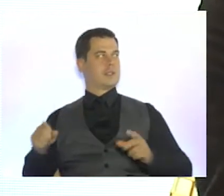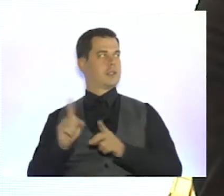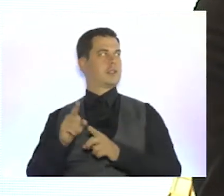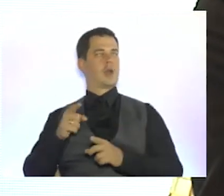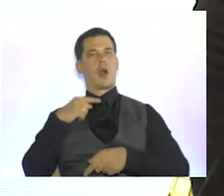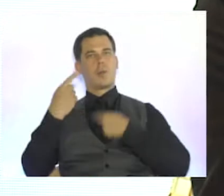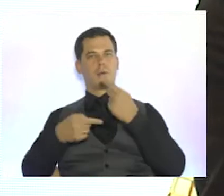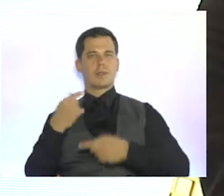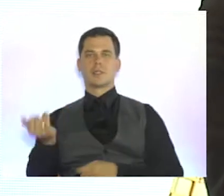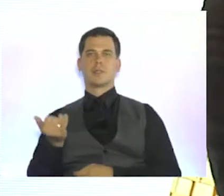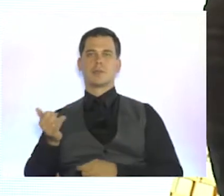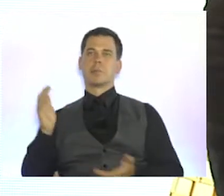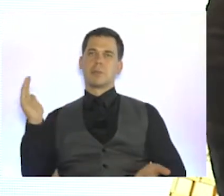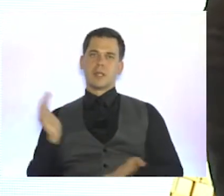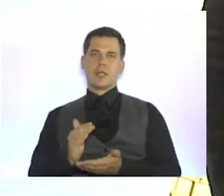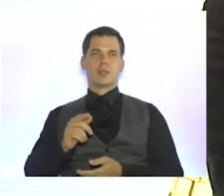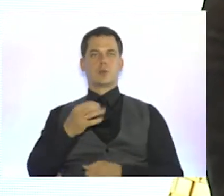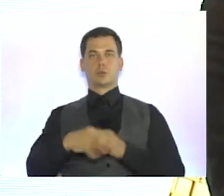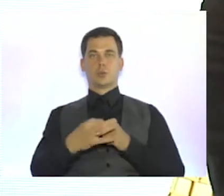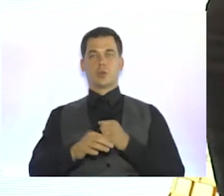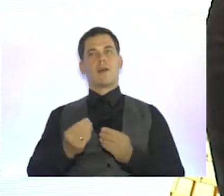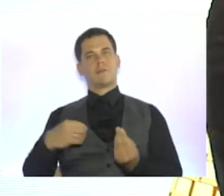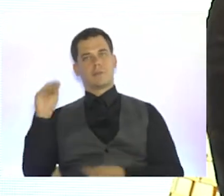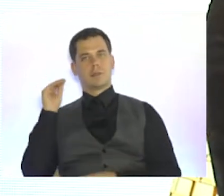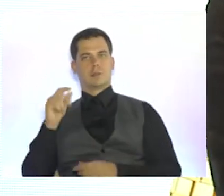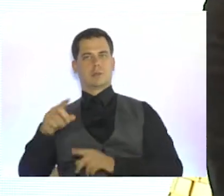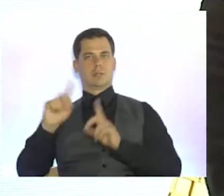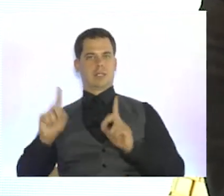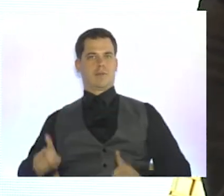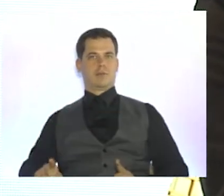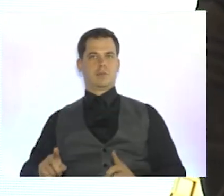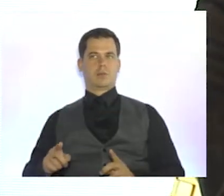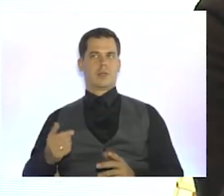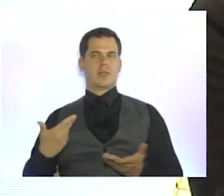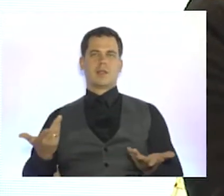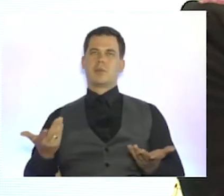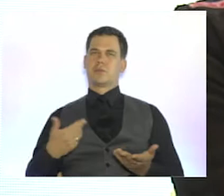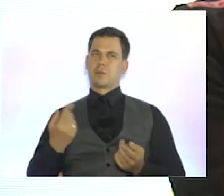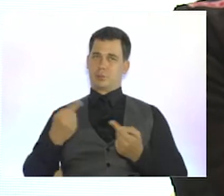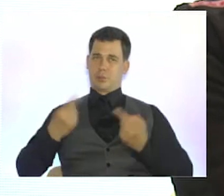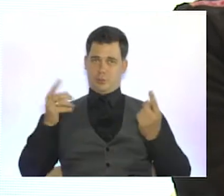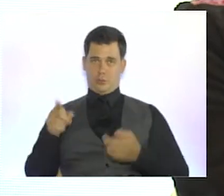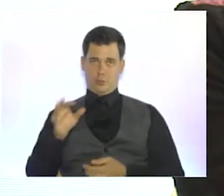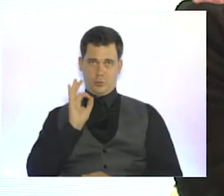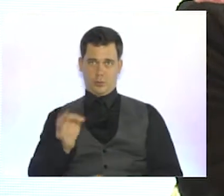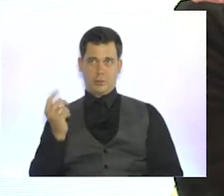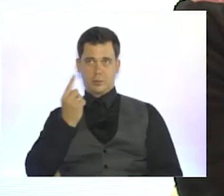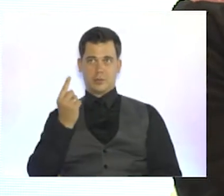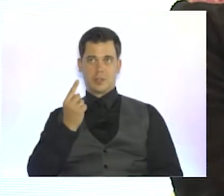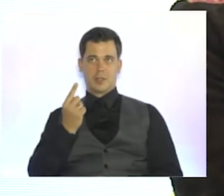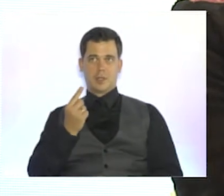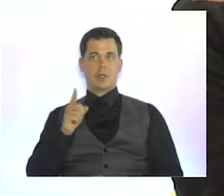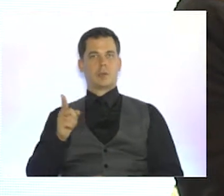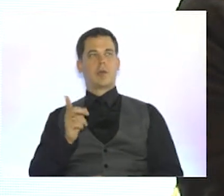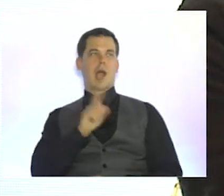tym, że mniej ludzi powinno studiować, a więcej kształcić się zawodowo. Ja nie mam przekonania, że takie myślenie dychotomiczne albo